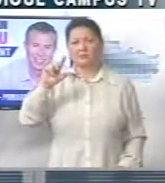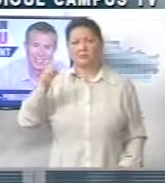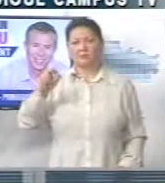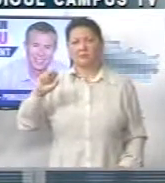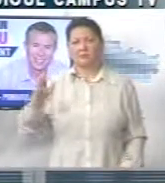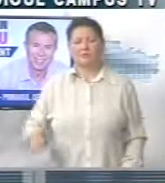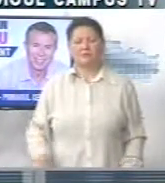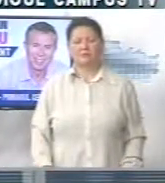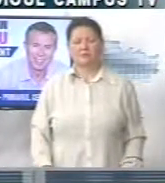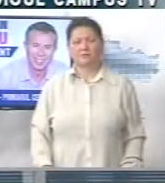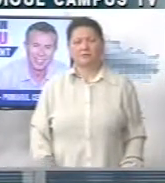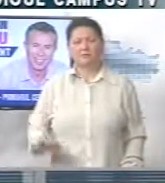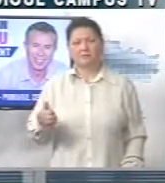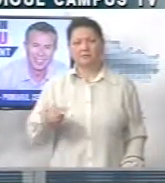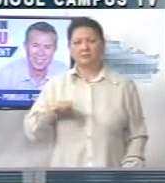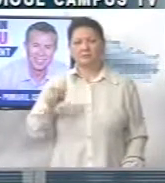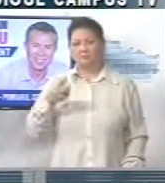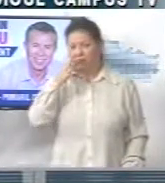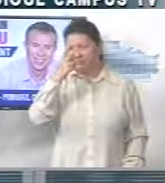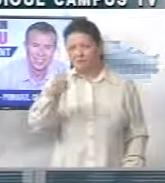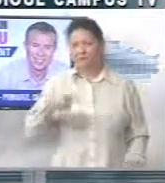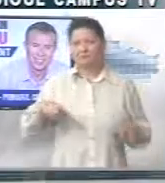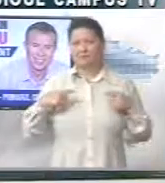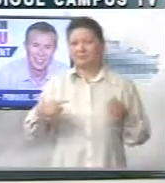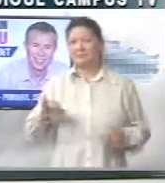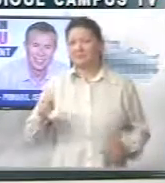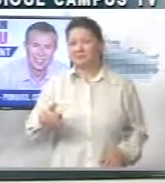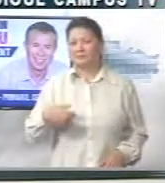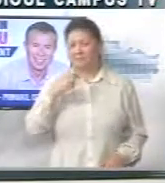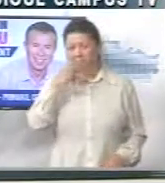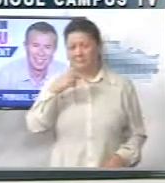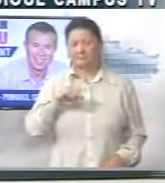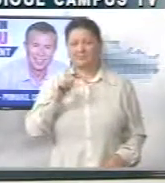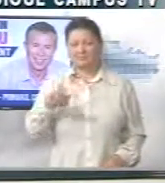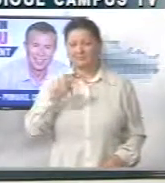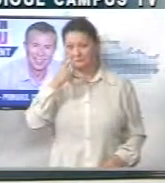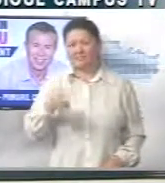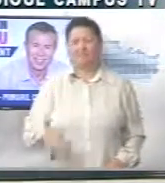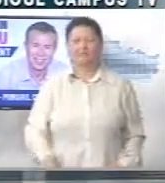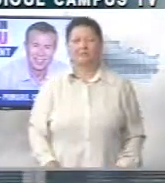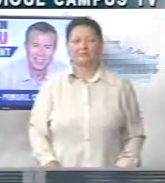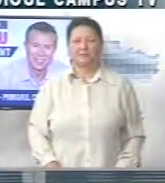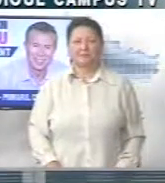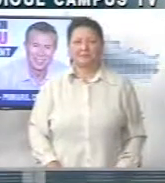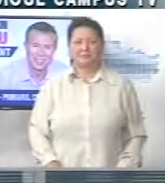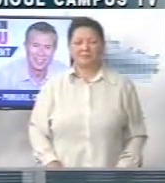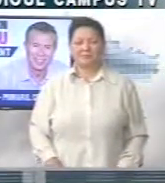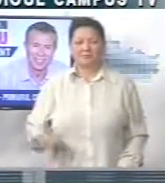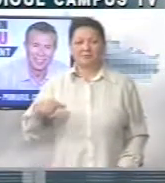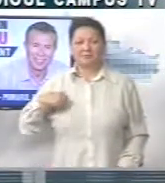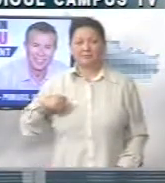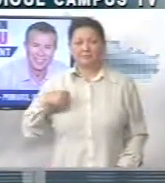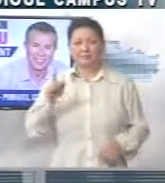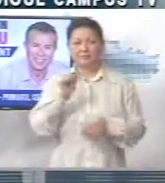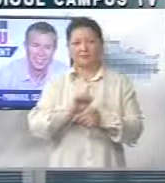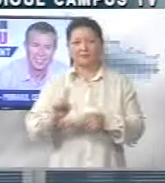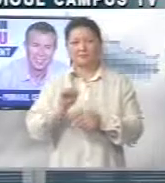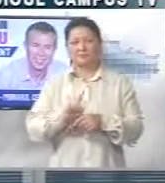și pot vedea exact pe viu ceea ce... Și pot face ora de botanică chiar acolo. Sigur, sigur, sigur că da. Da, sunt o serie de lucruri